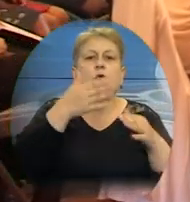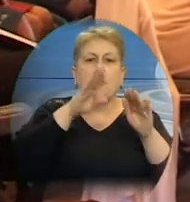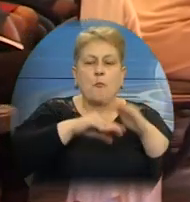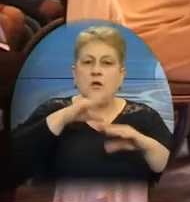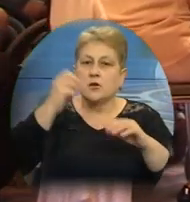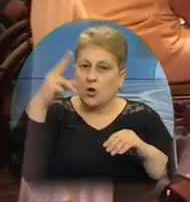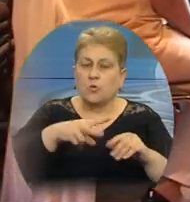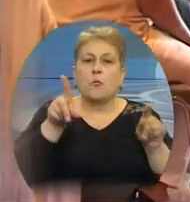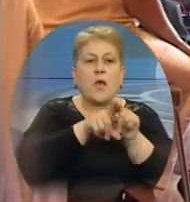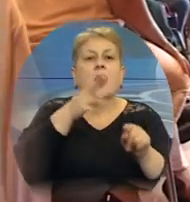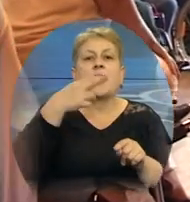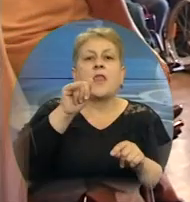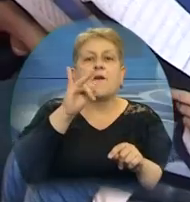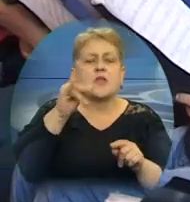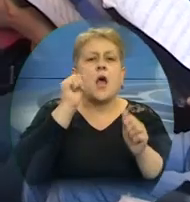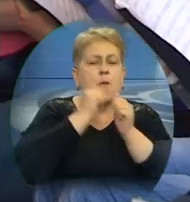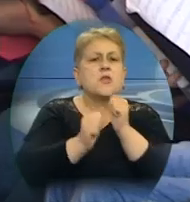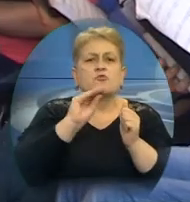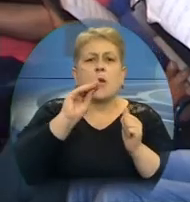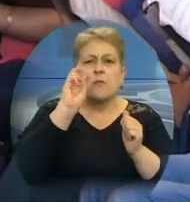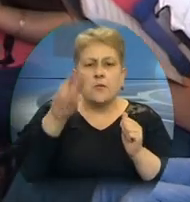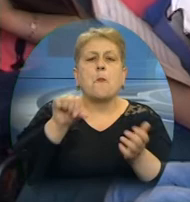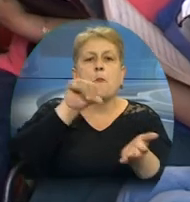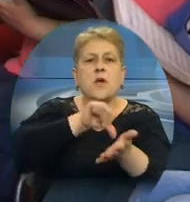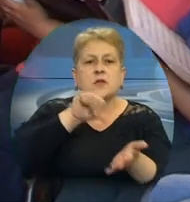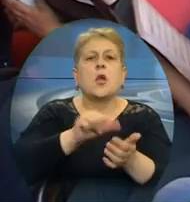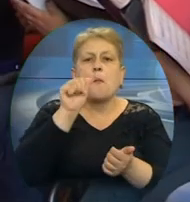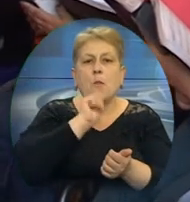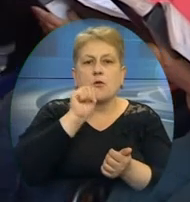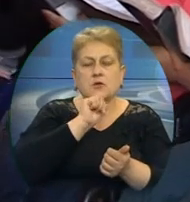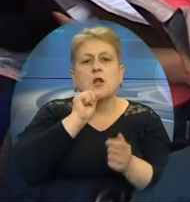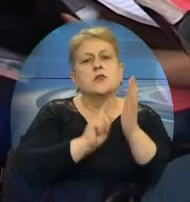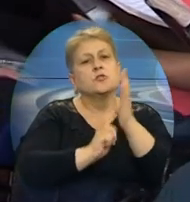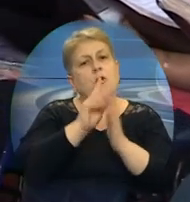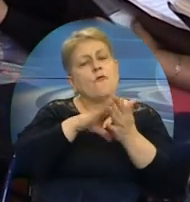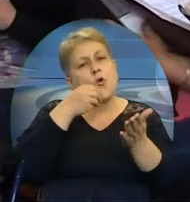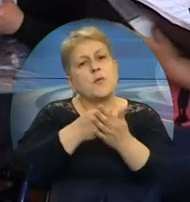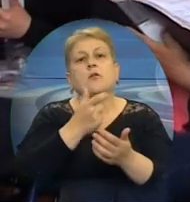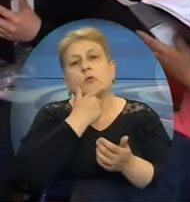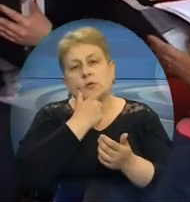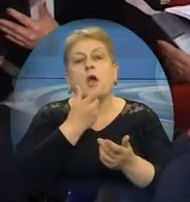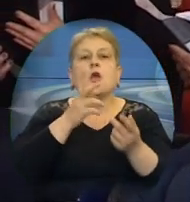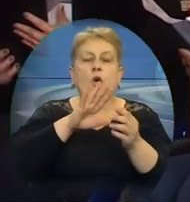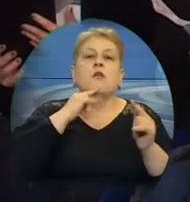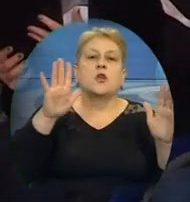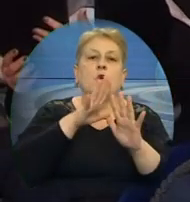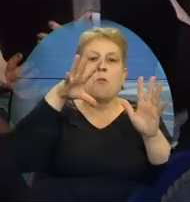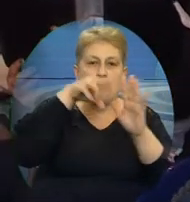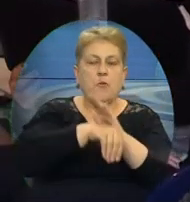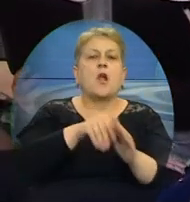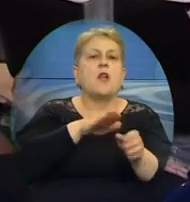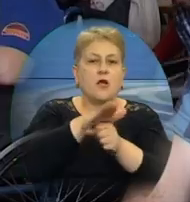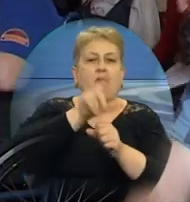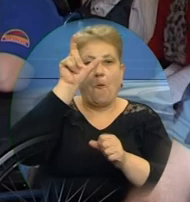չի խանգարում Դավիթին ամեն շաբաթ գալ այստեղ եւ մասնակցել փորձերին։ Սկզբում որպես ունկնդիր, հետո արդեն երգչախմբի